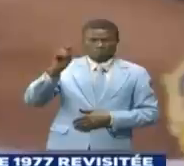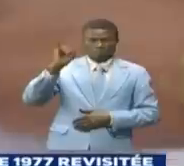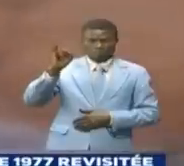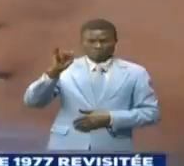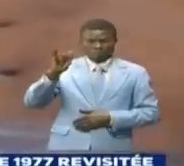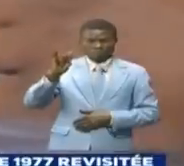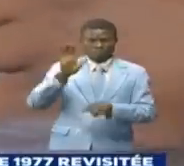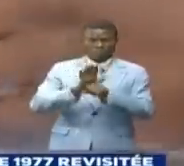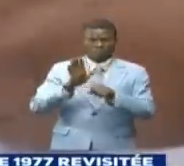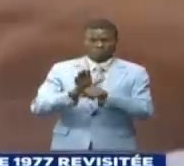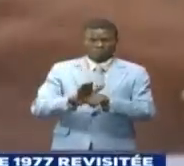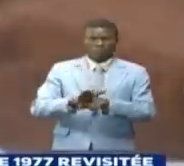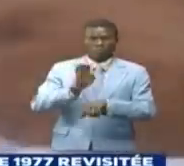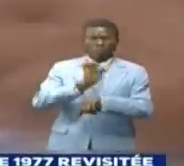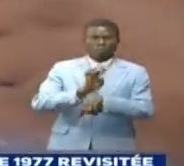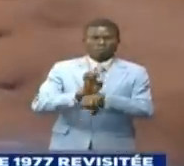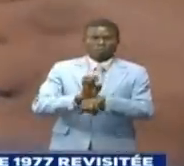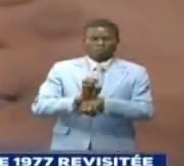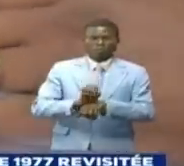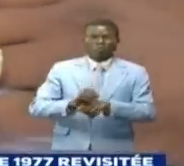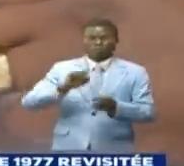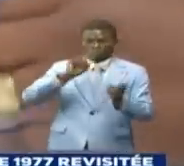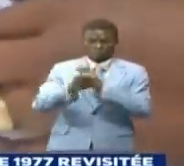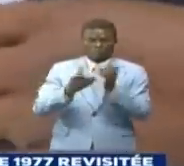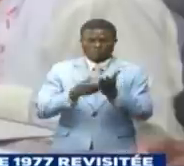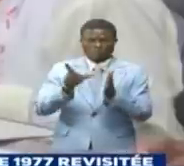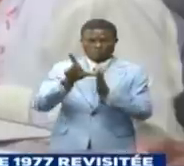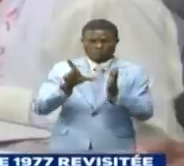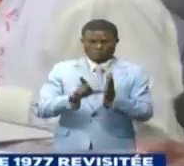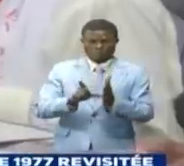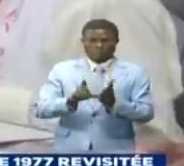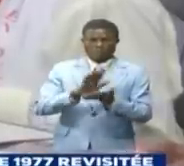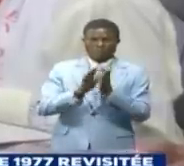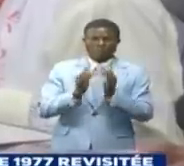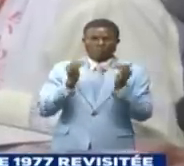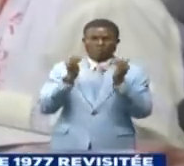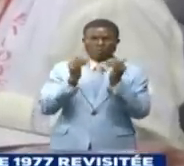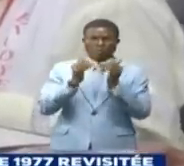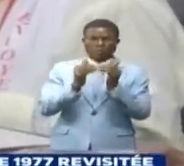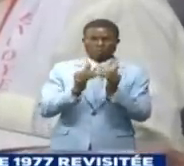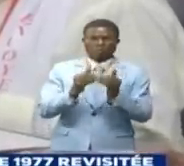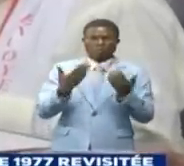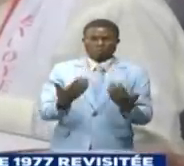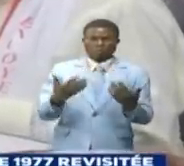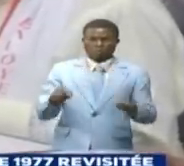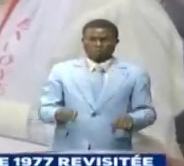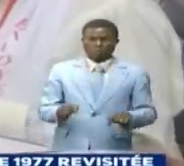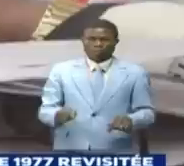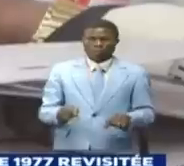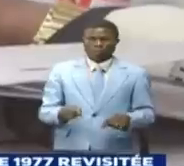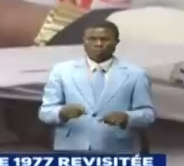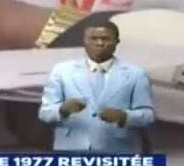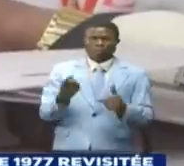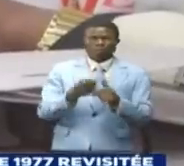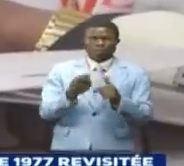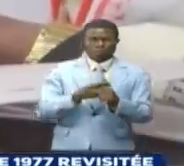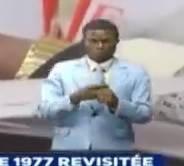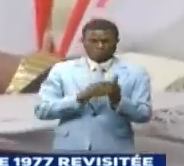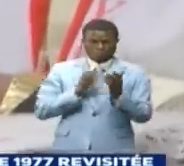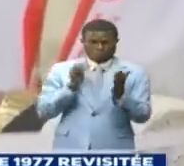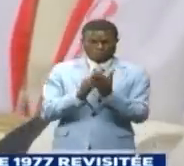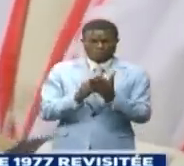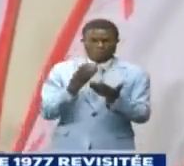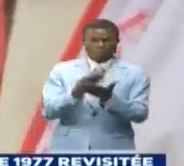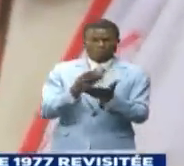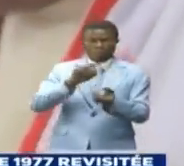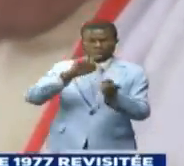nombre de ces dispositions méritaient d'être révisitées pour les adapter à l'évolution des choses sur le terrain, surtout au regard des plusieurs